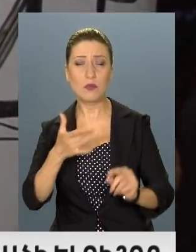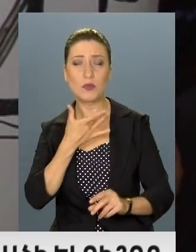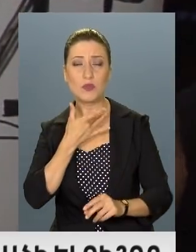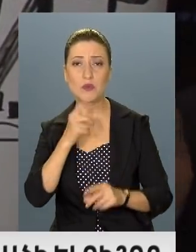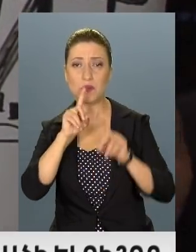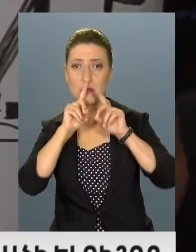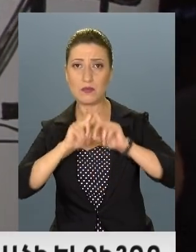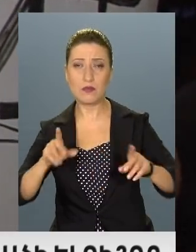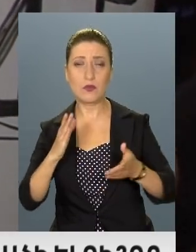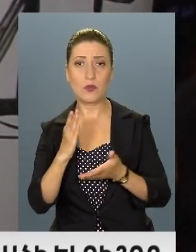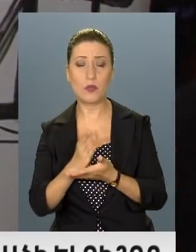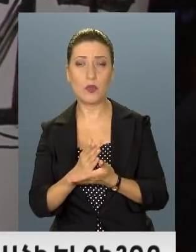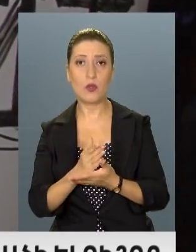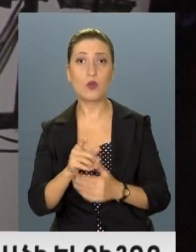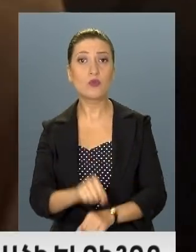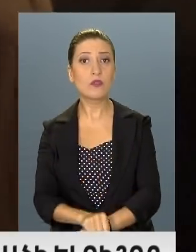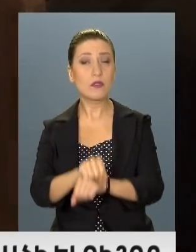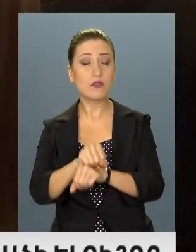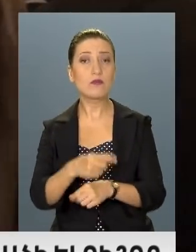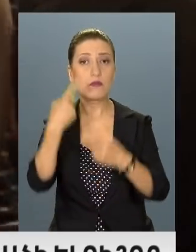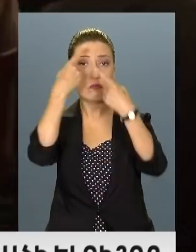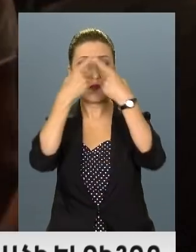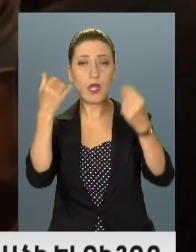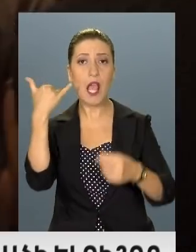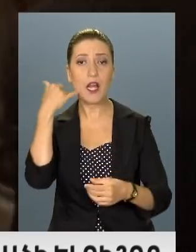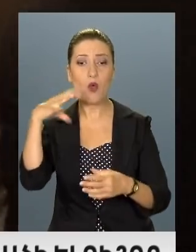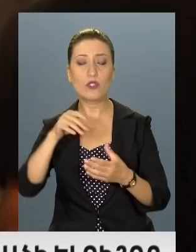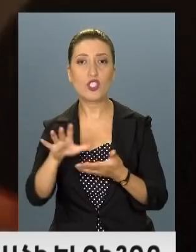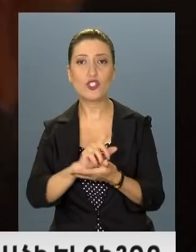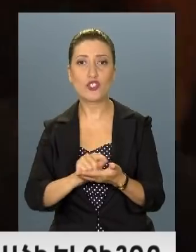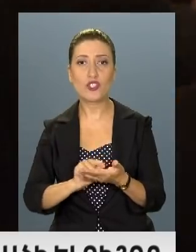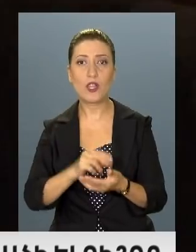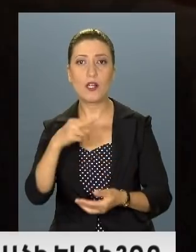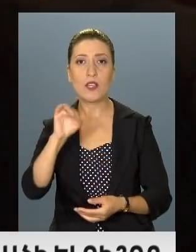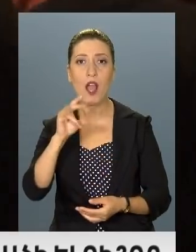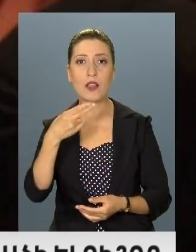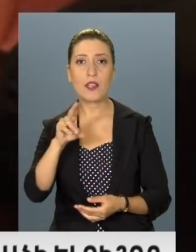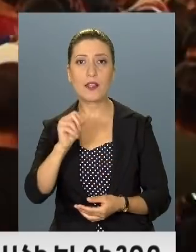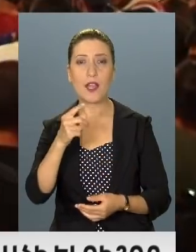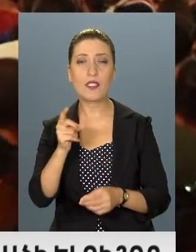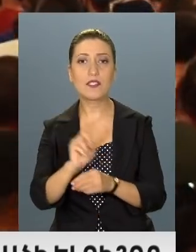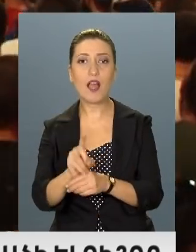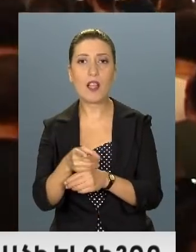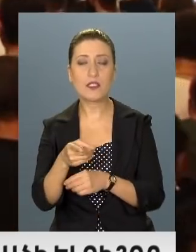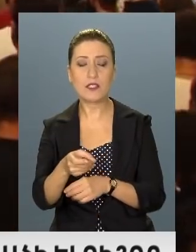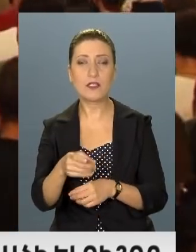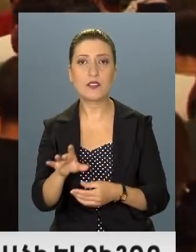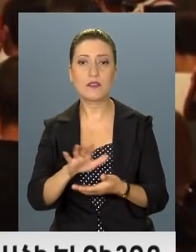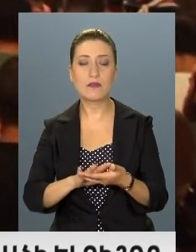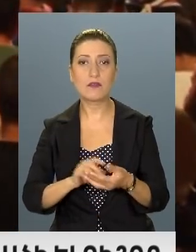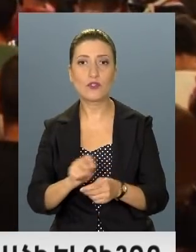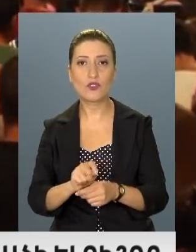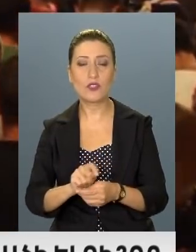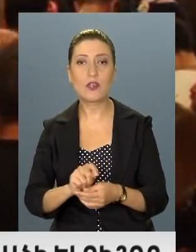այս հարթակին։ Օրինակ ցուցարարները կոչենանում հեռախոսներից ջնջել Yandex տաքսի հավելվածը, 6 ուսանող հացադուլի է նստել